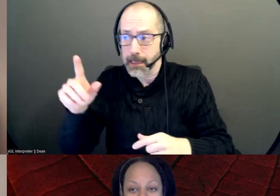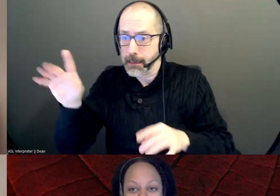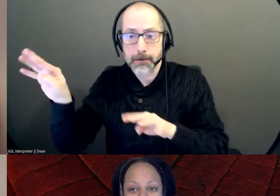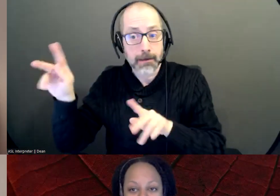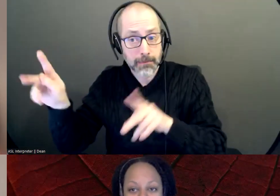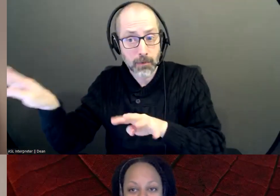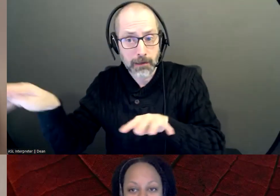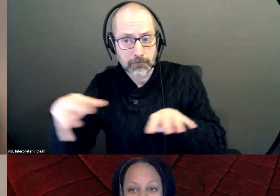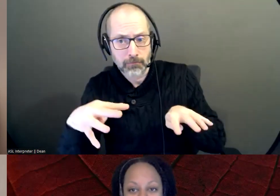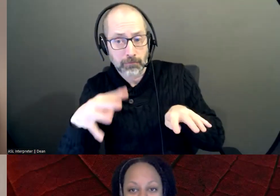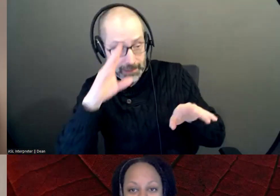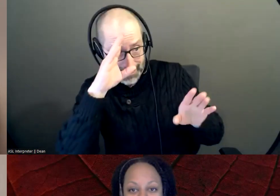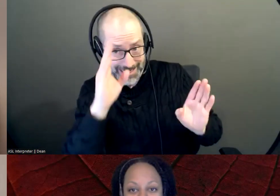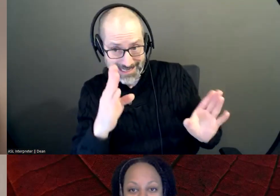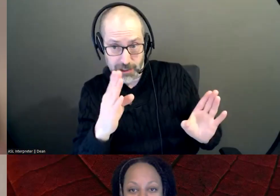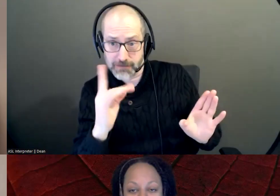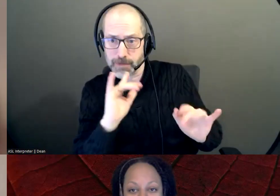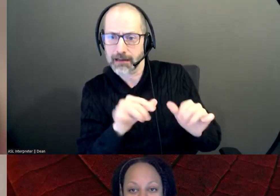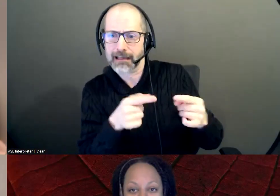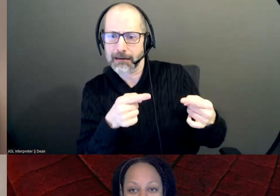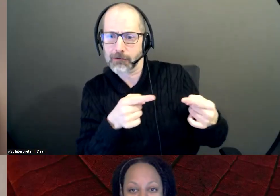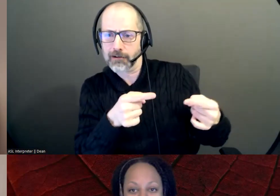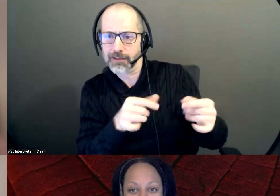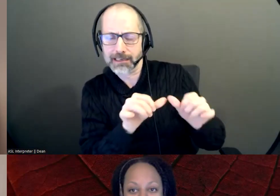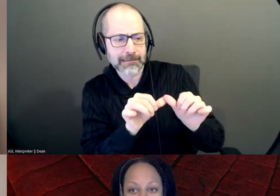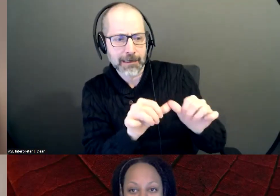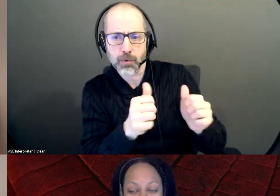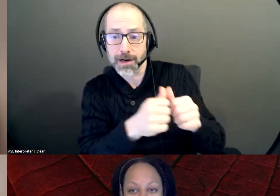ongoing nom des conflict autres. Et puis, il y a un between conflit then continu parents entre who are